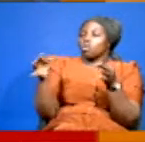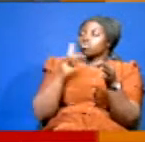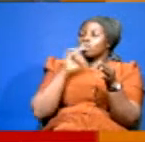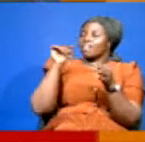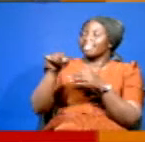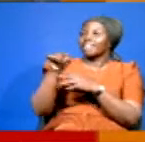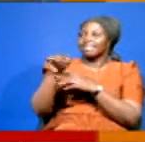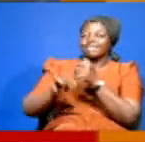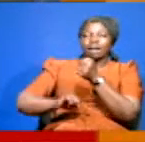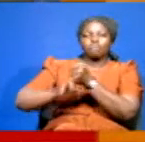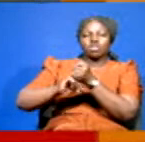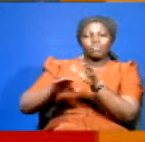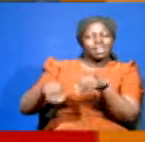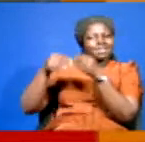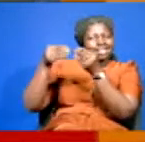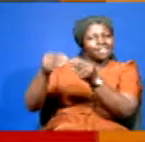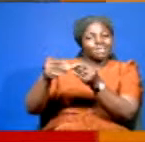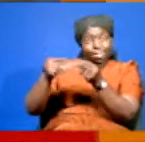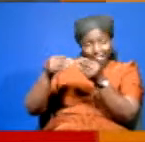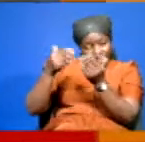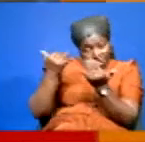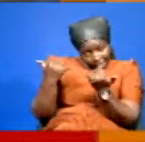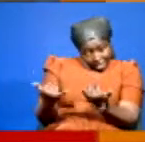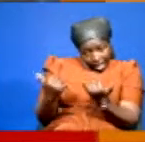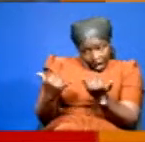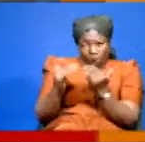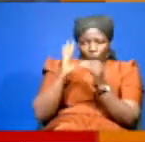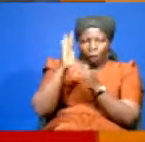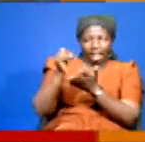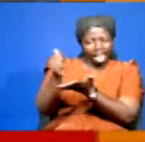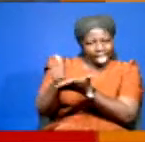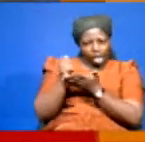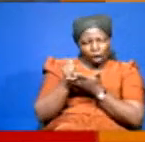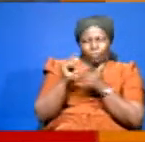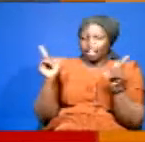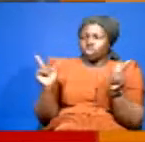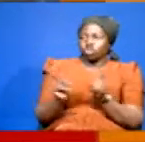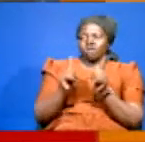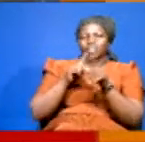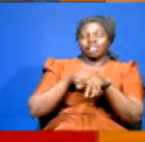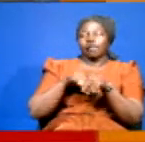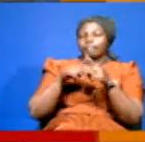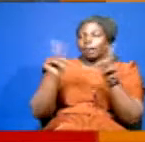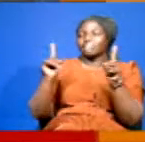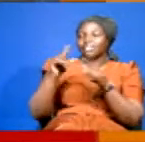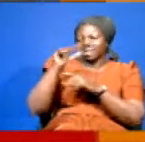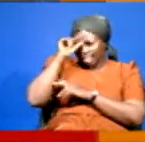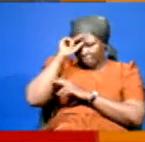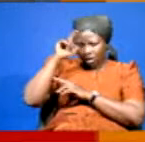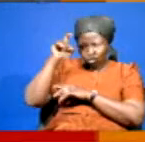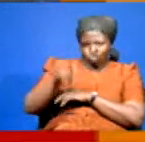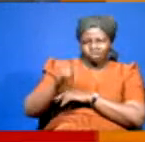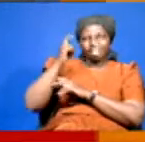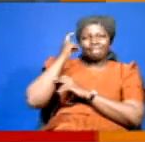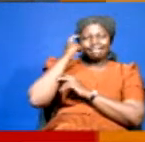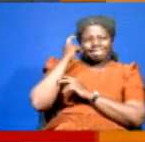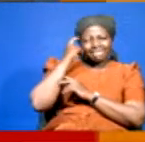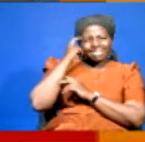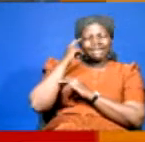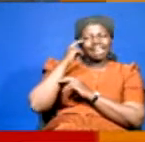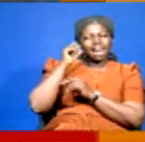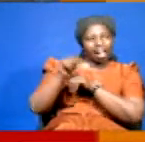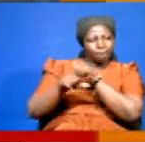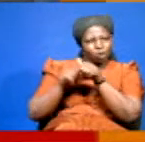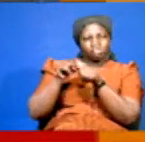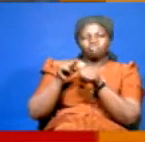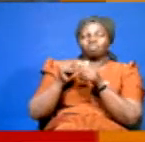na kwa sasa ndio yatatusaidia kwa muda mchache zaidi, lakini nafaa serikali iangalie zaidi ya msaada ambayo